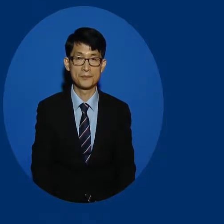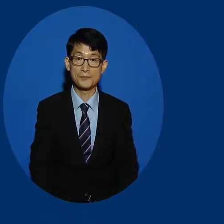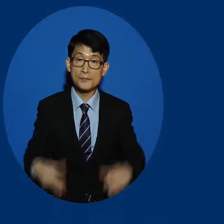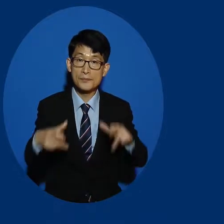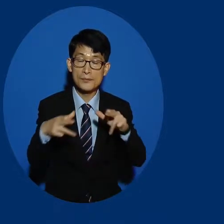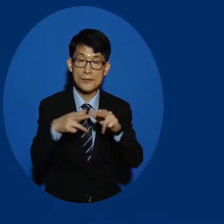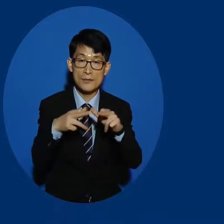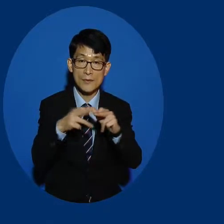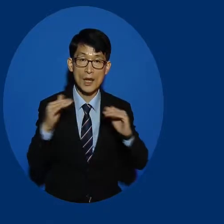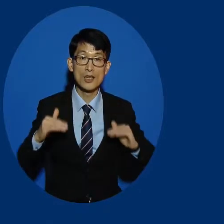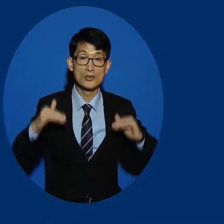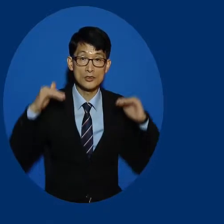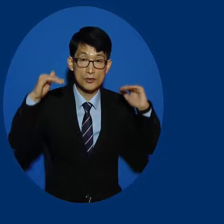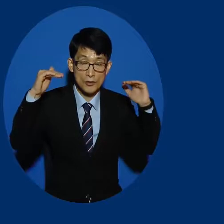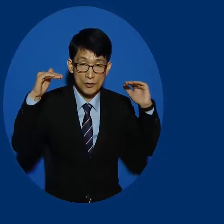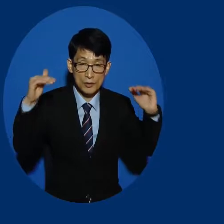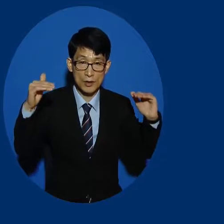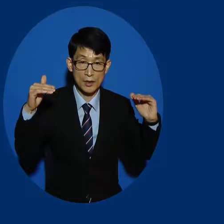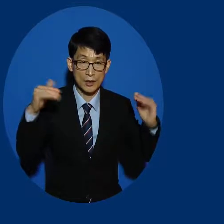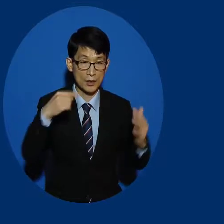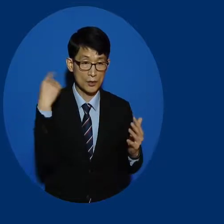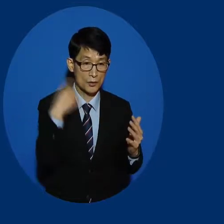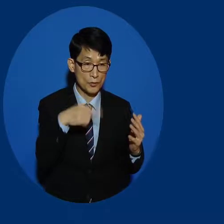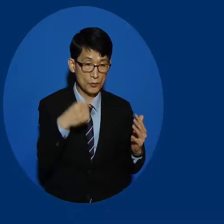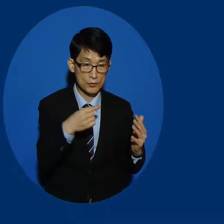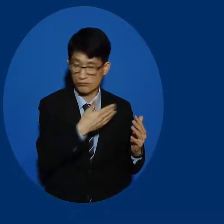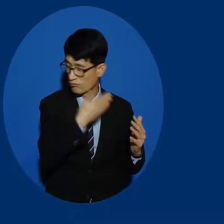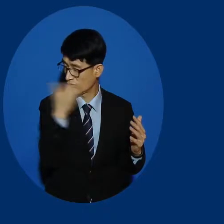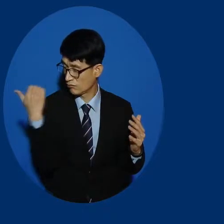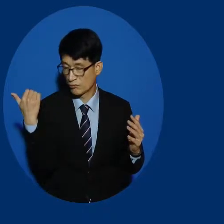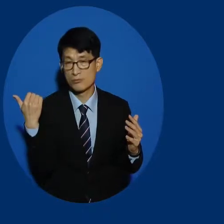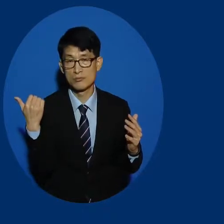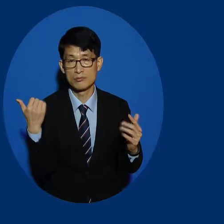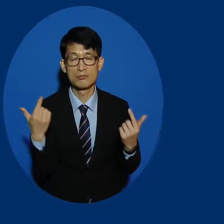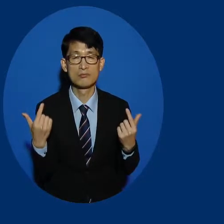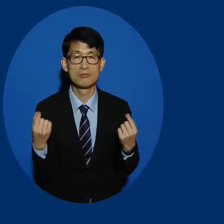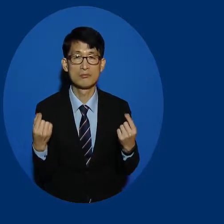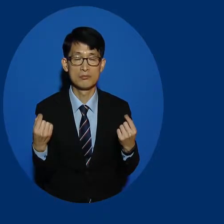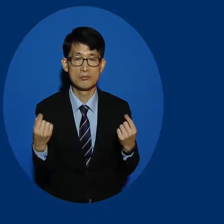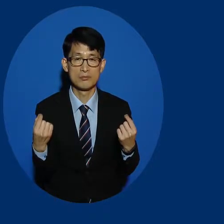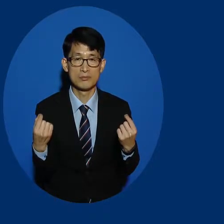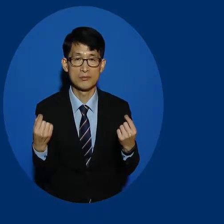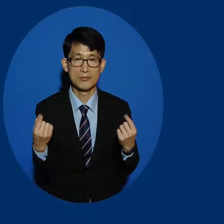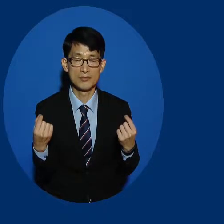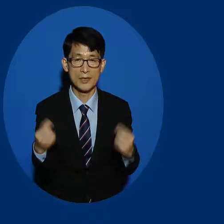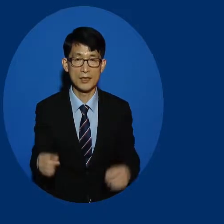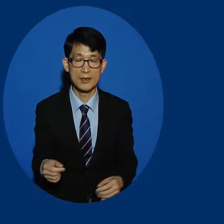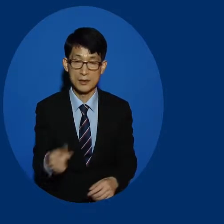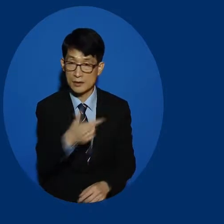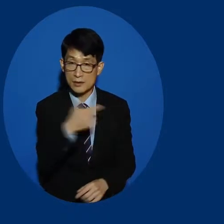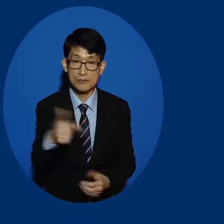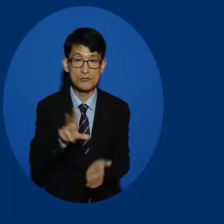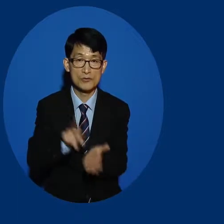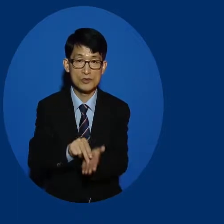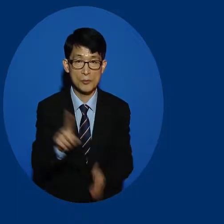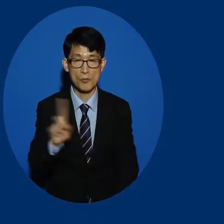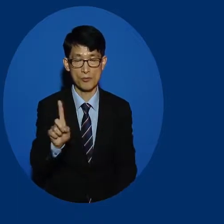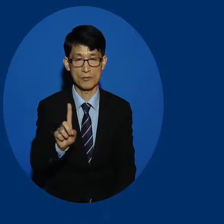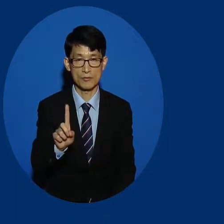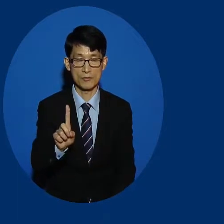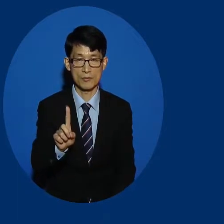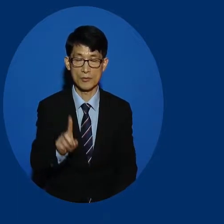장애 성인의 교육을 외면했던 것도 있습니다만 더욱더 큰 문제는